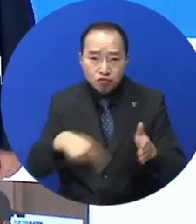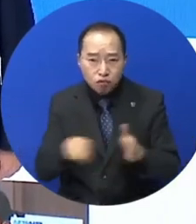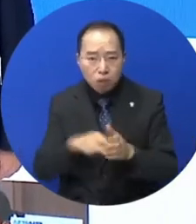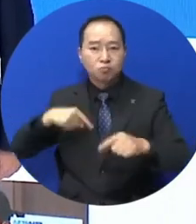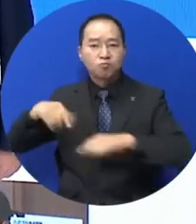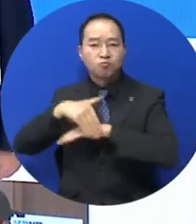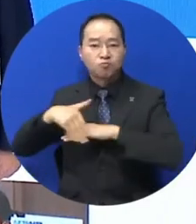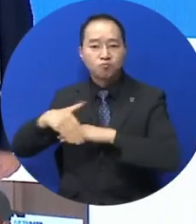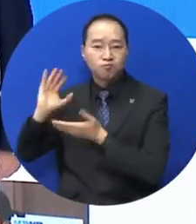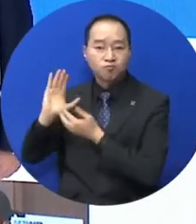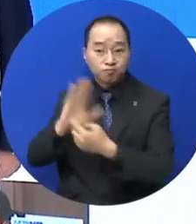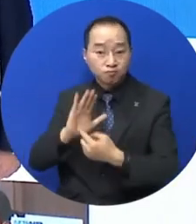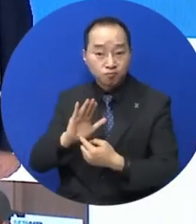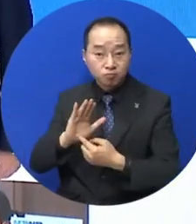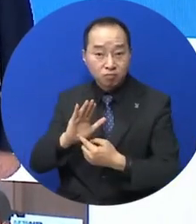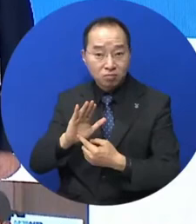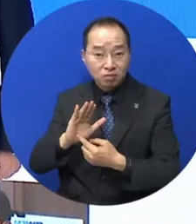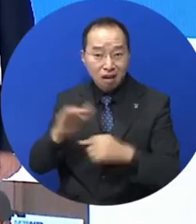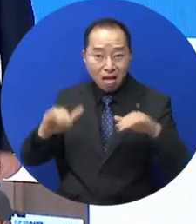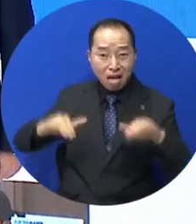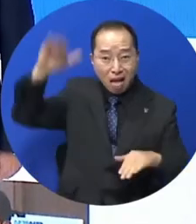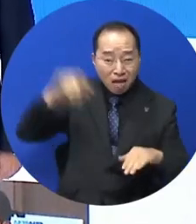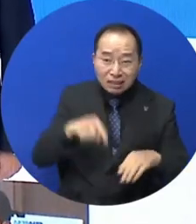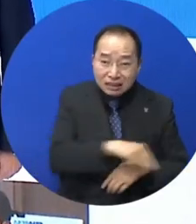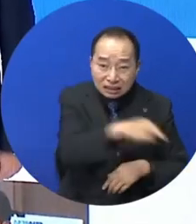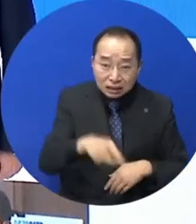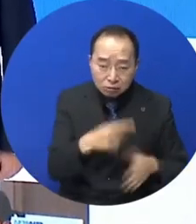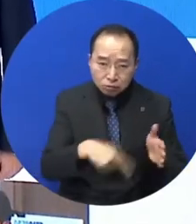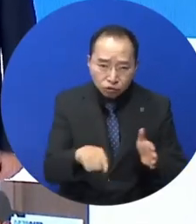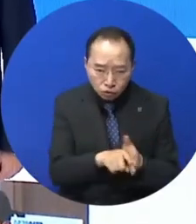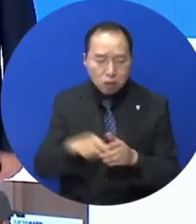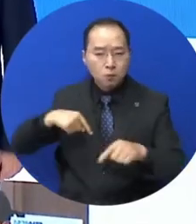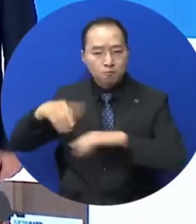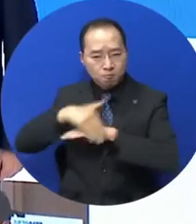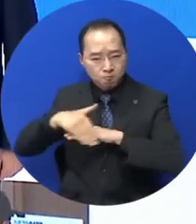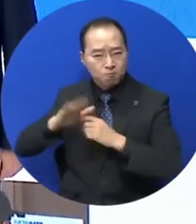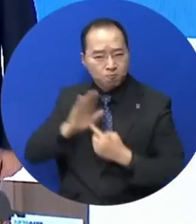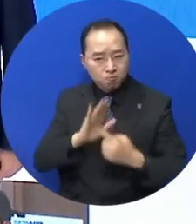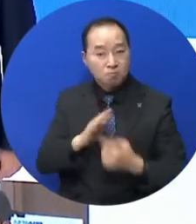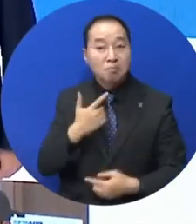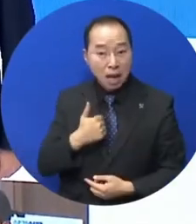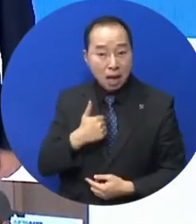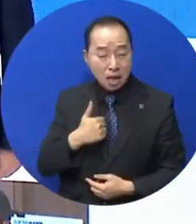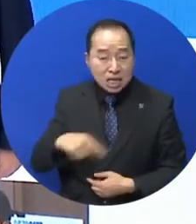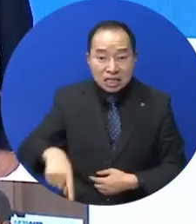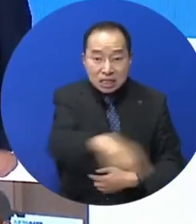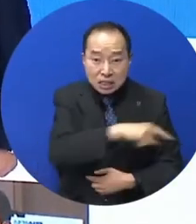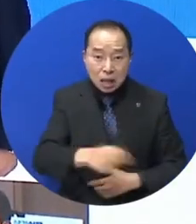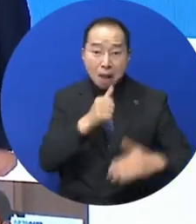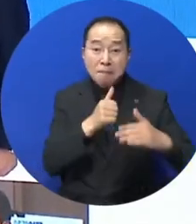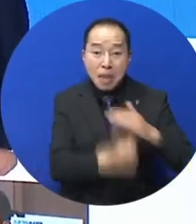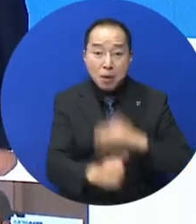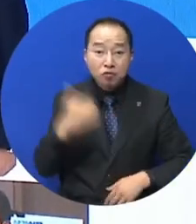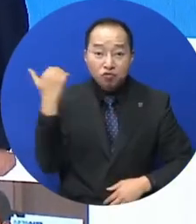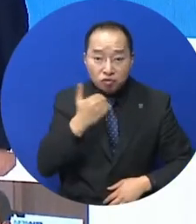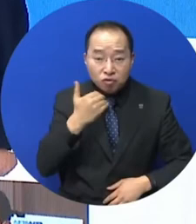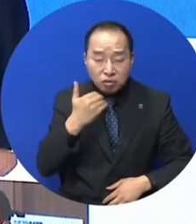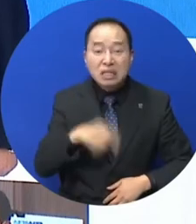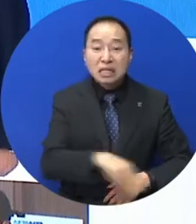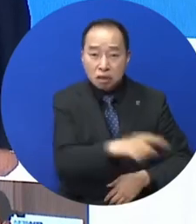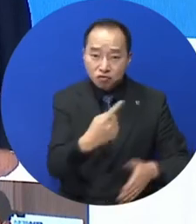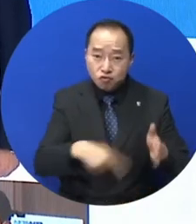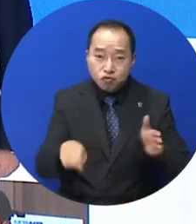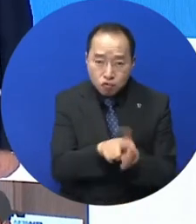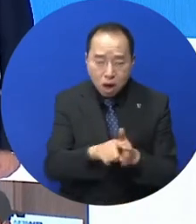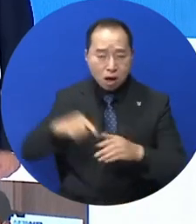해소를 위한 그러한 서민 정책들로 가득 채워져 있습니다. 바로 서민을 대변할 친서민 정책을